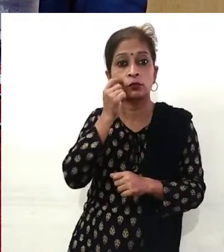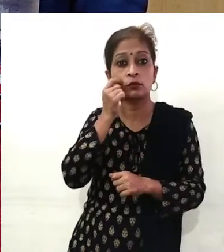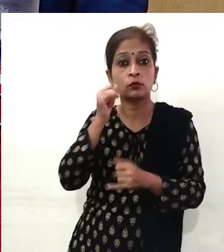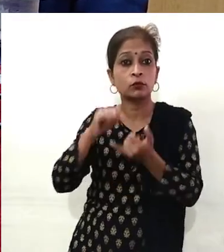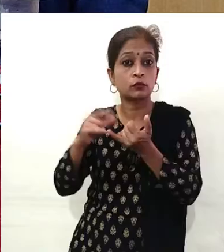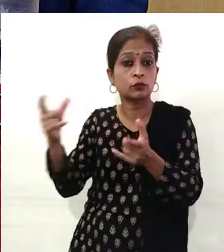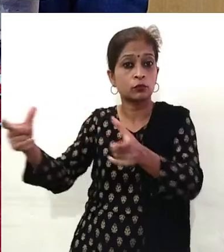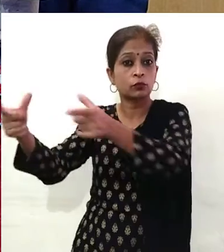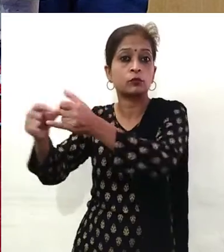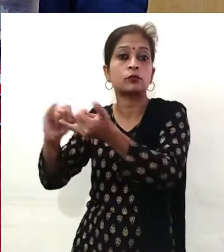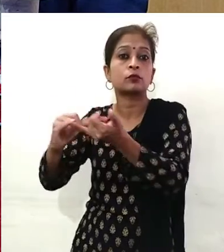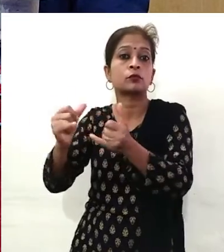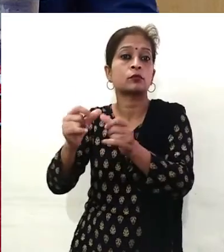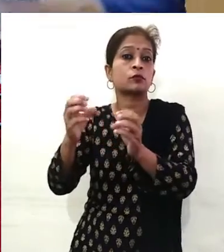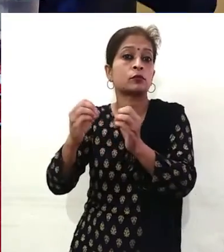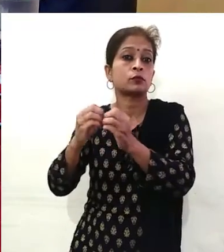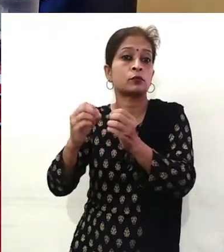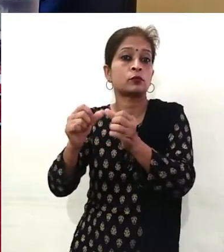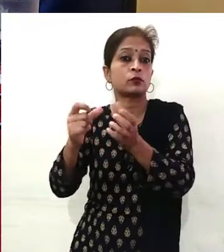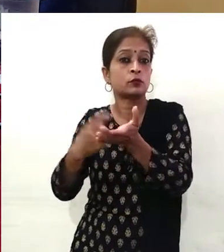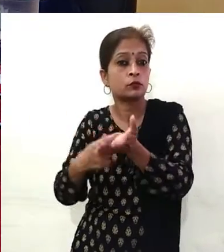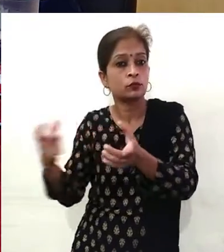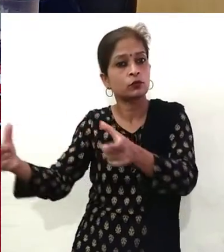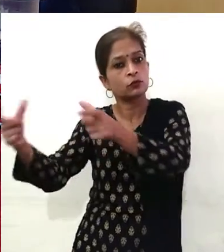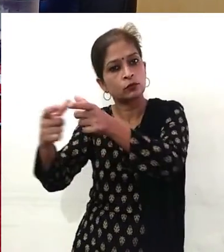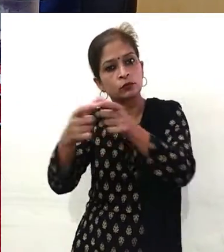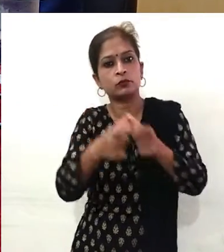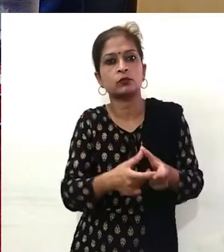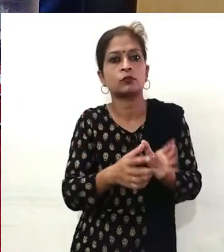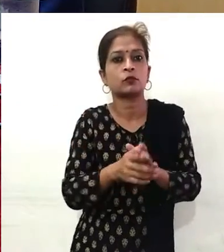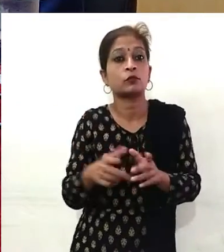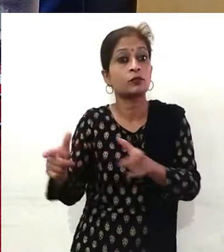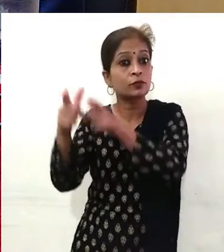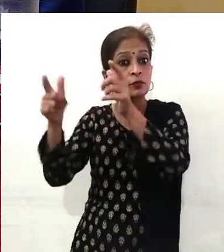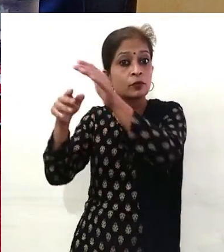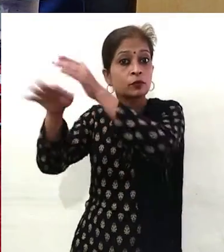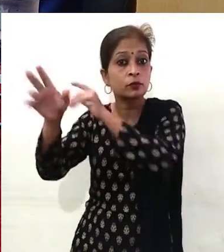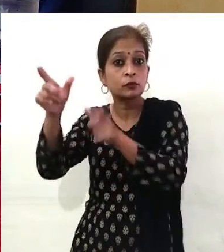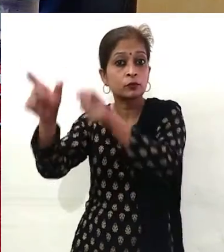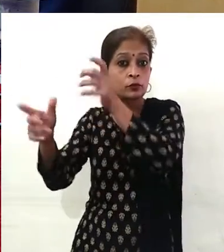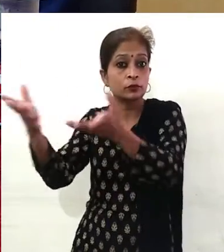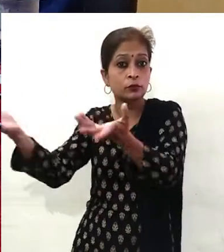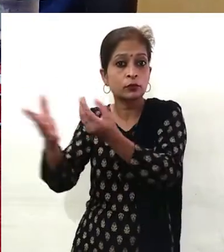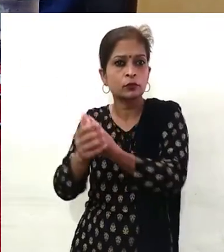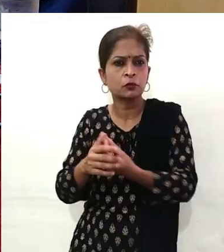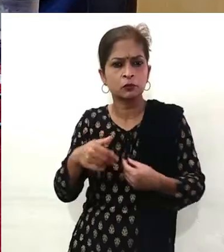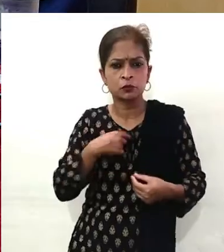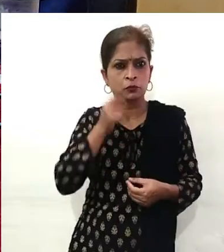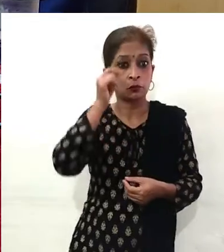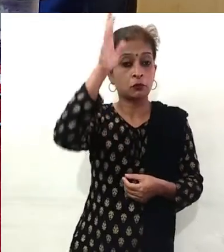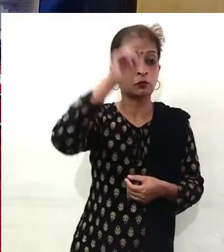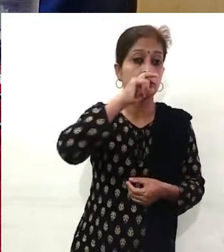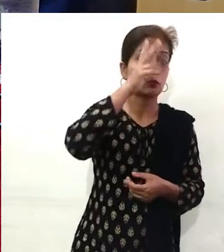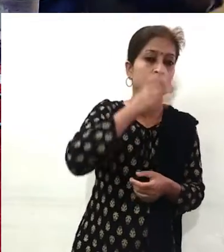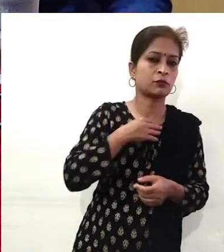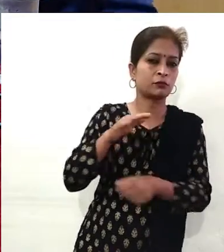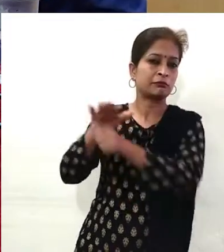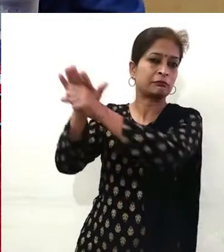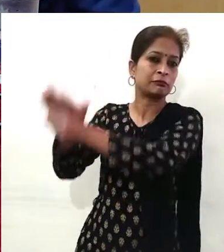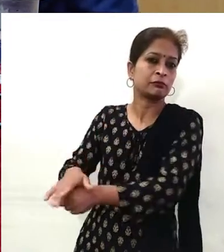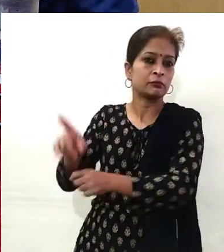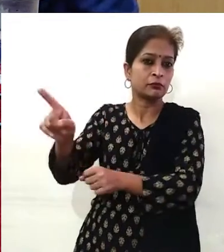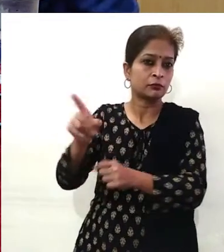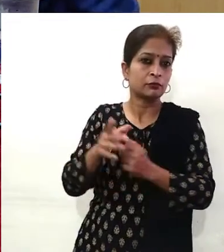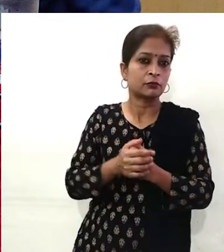वो ले आएगा। तो जिन भीलों आदिवासियों को राजपुत्र हमेशा से नीचा